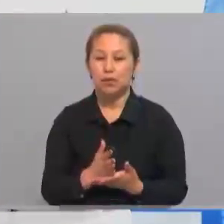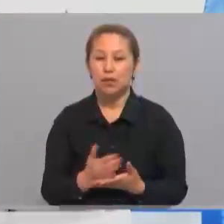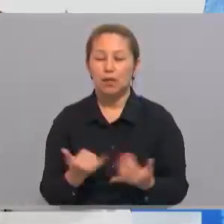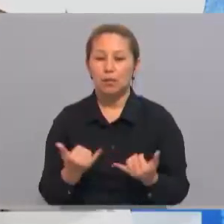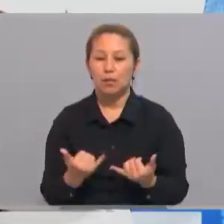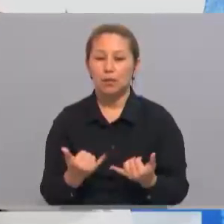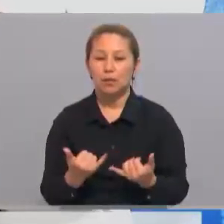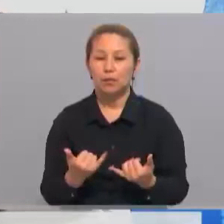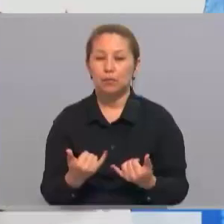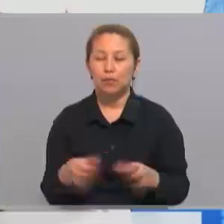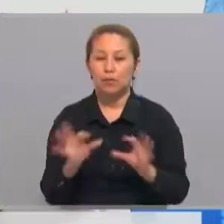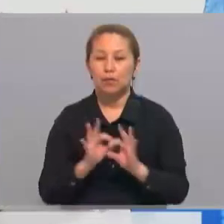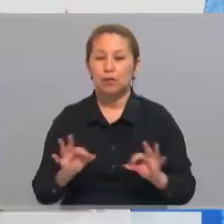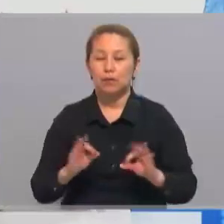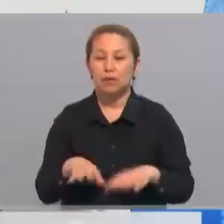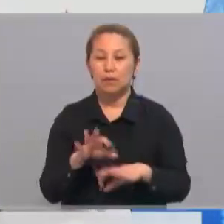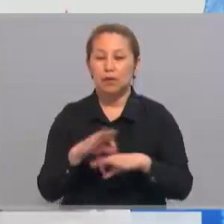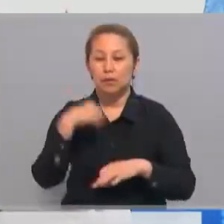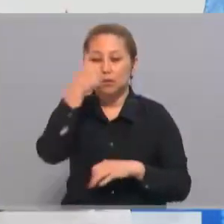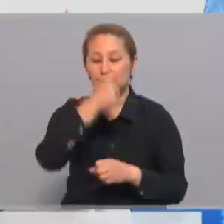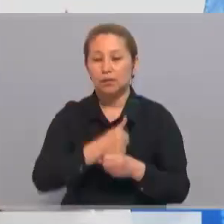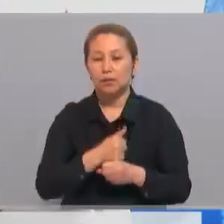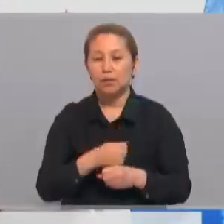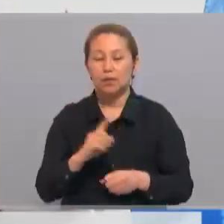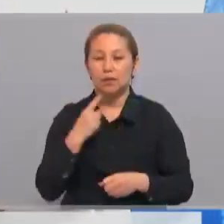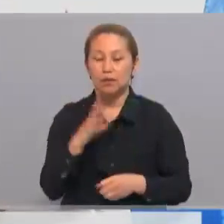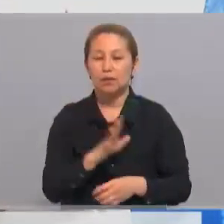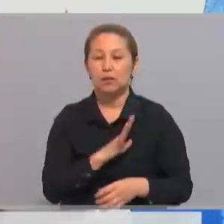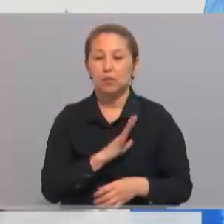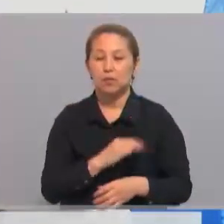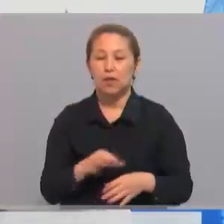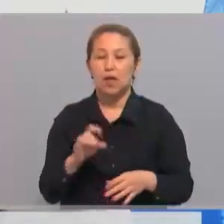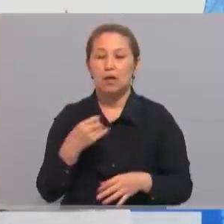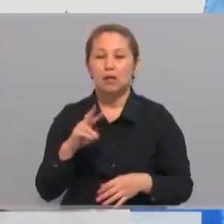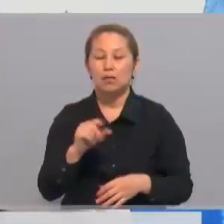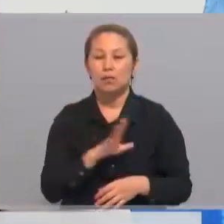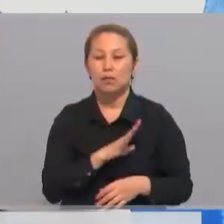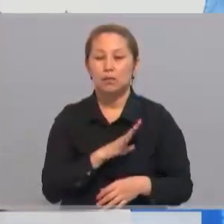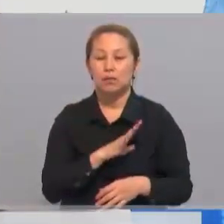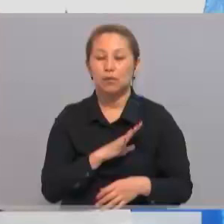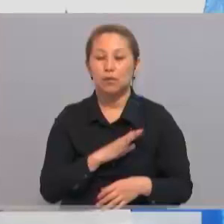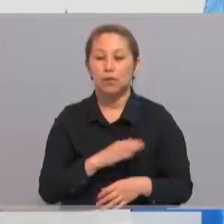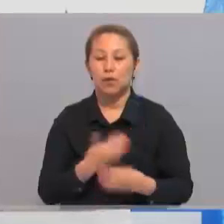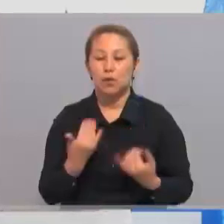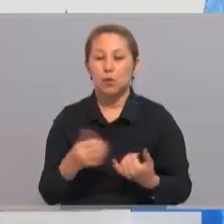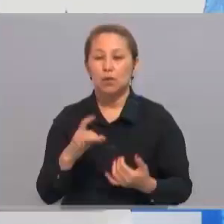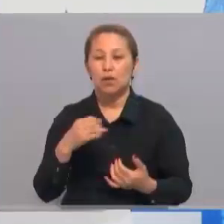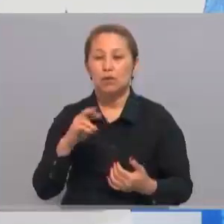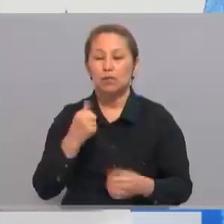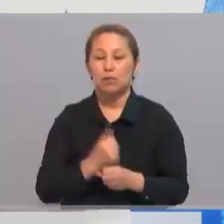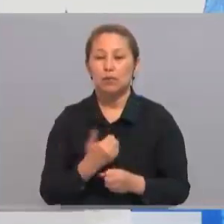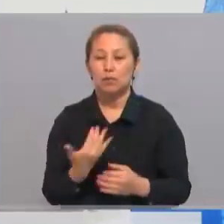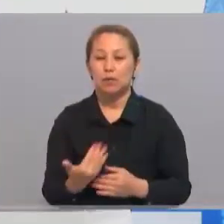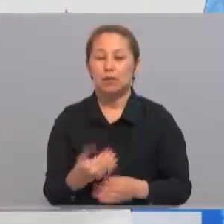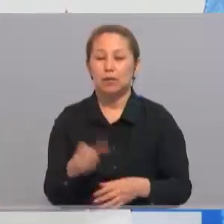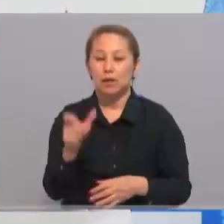Әсіресе мынау егемендік алған жылдары қиыншылықтар болды, реформалар жүріп жатты. Ол реформалардың бәрі әрине